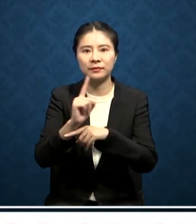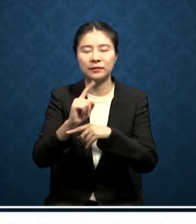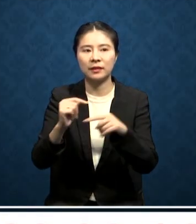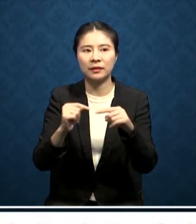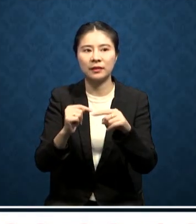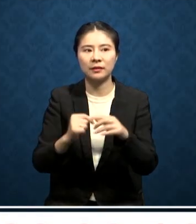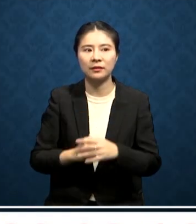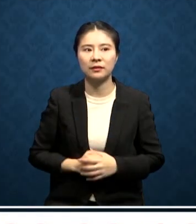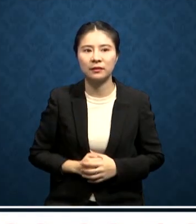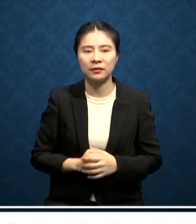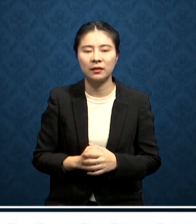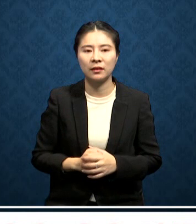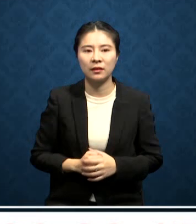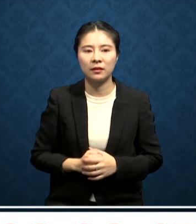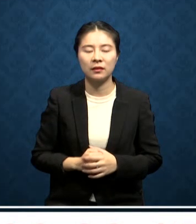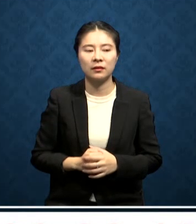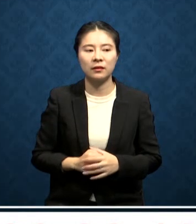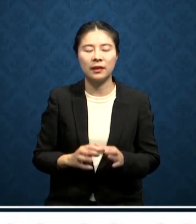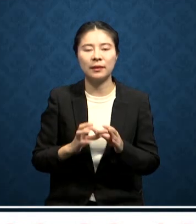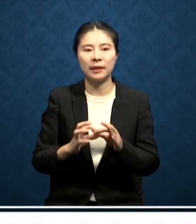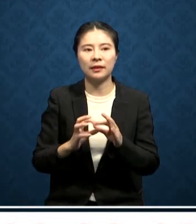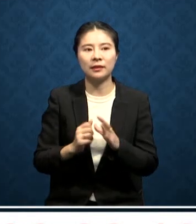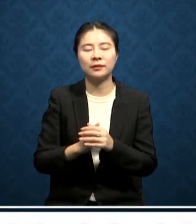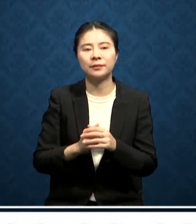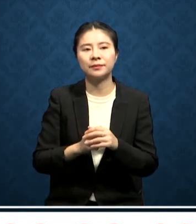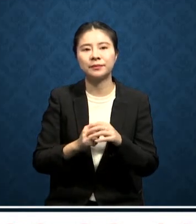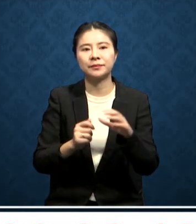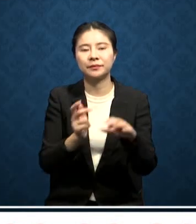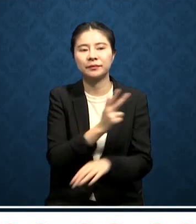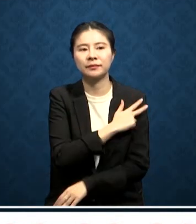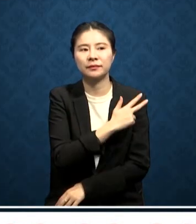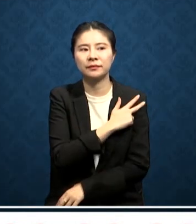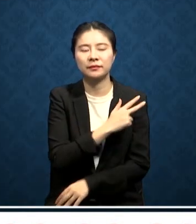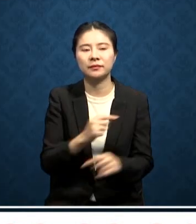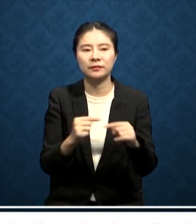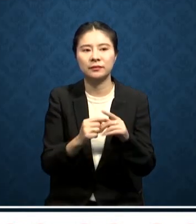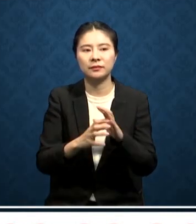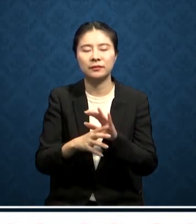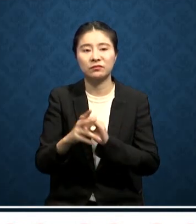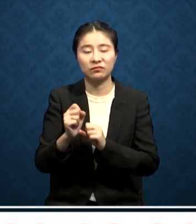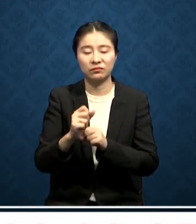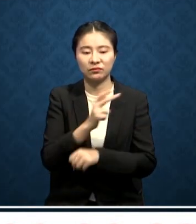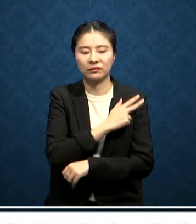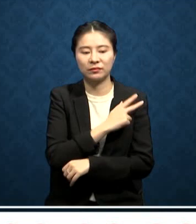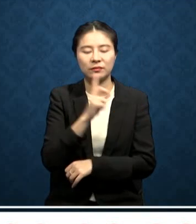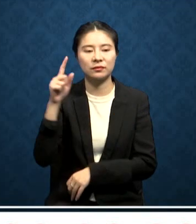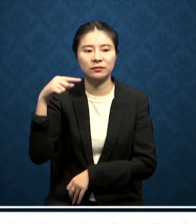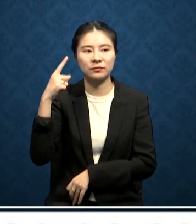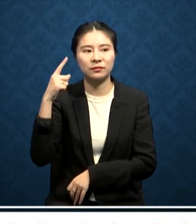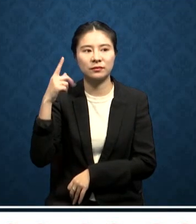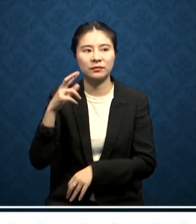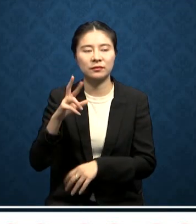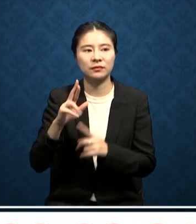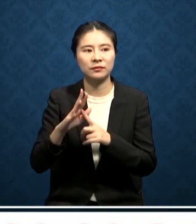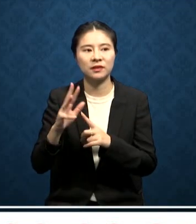ไบชัยพรัคเป็นประธานกสท.พร้อมด้วยพลอากาศโทดร.ธนาพันธ์ไรเจริญศาสตราจารย์กิตติคุณดร.